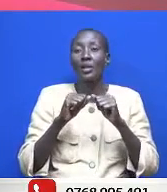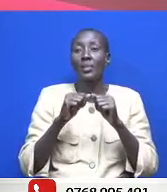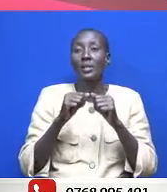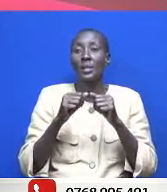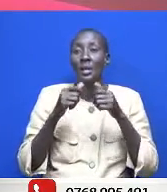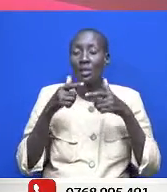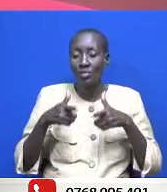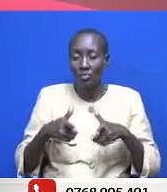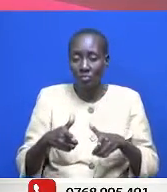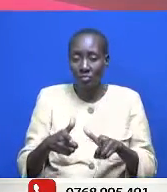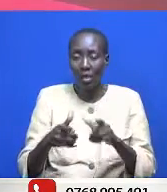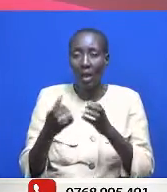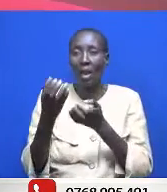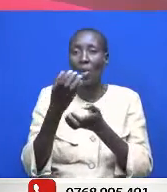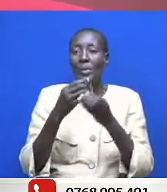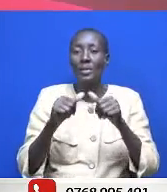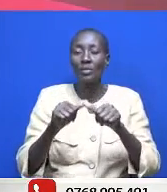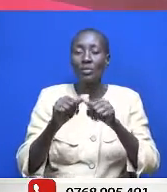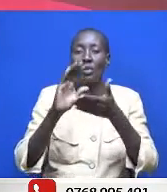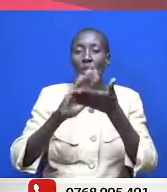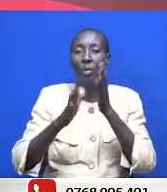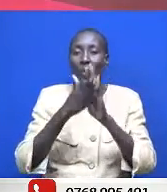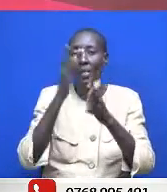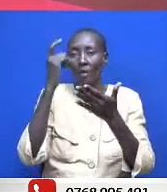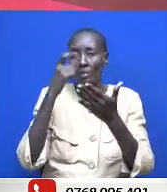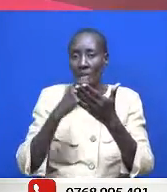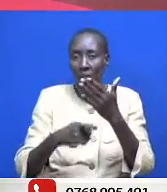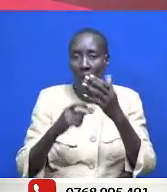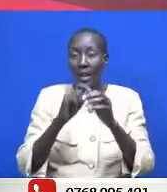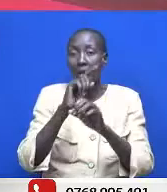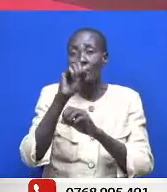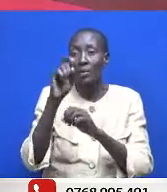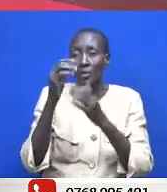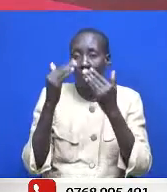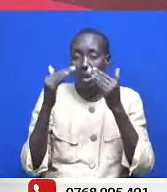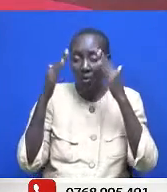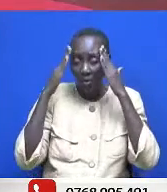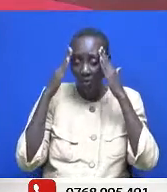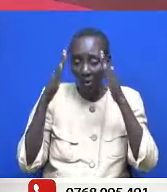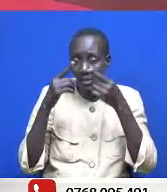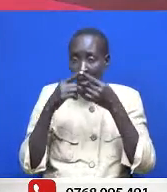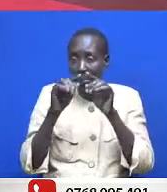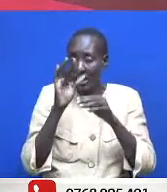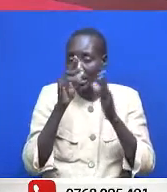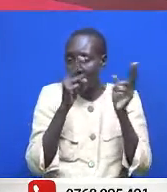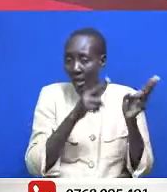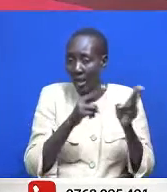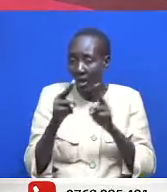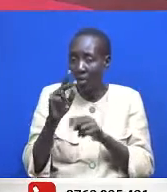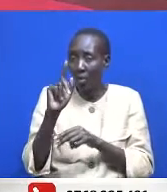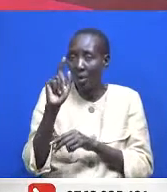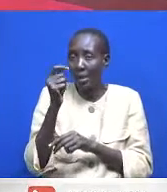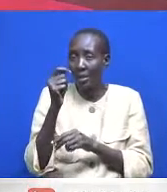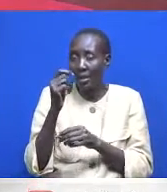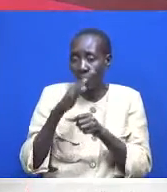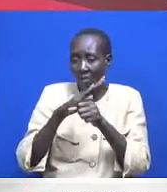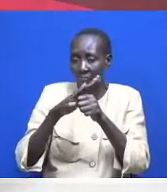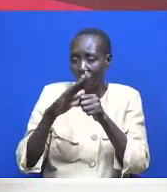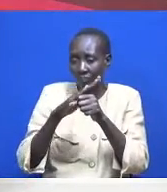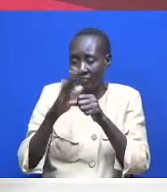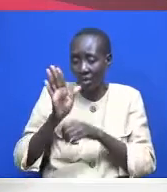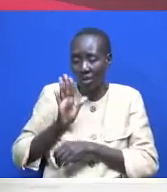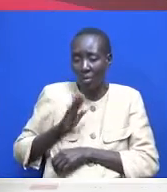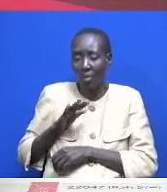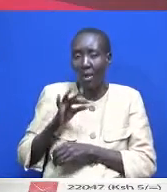kufanya biashara bila kutozana ada. Ni swala ambalo tunaangazia, lakini je, Mkenya wa kawaida yule mama mboga anafaidika kivipi? Mgeni